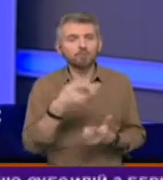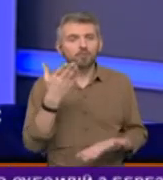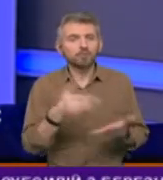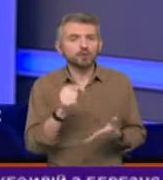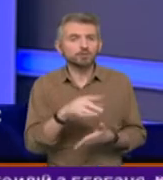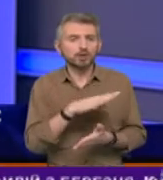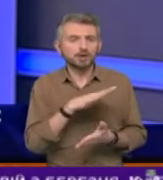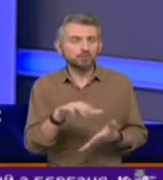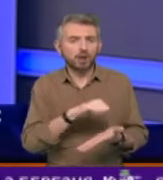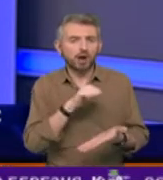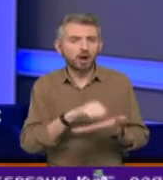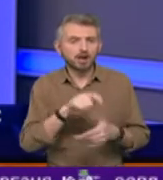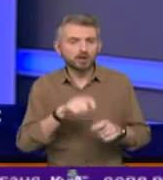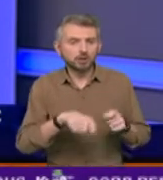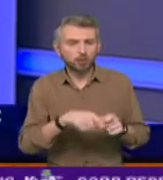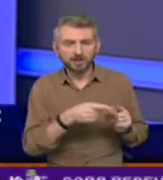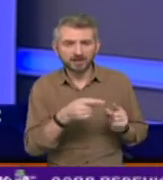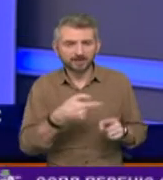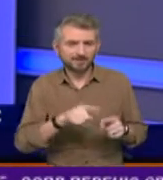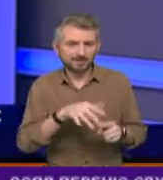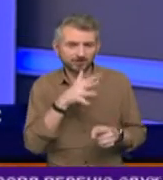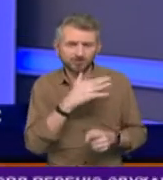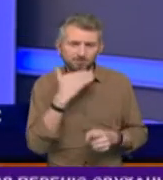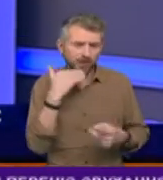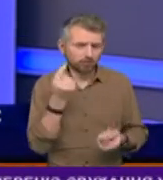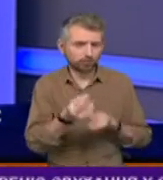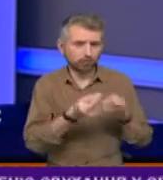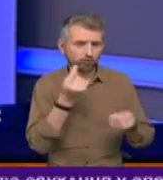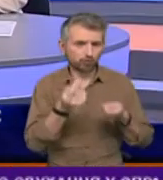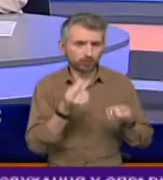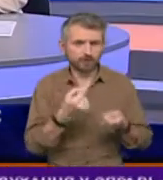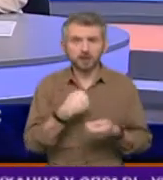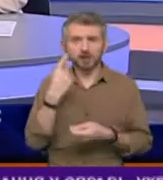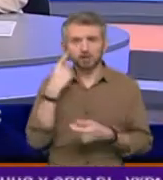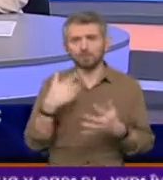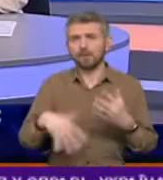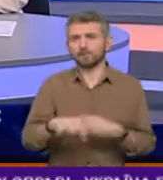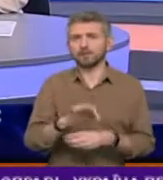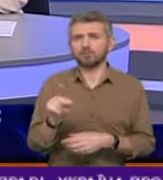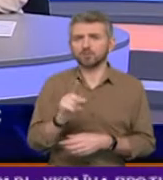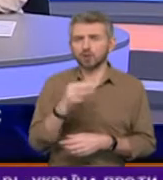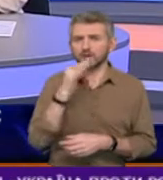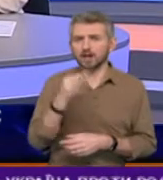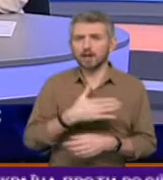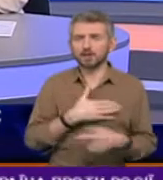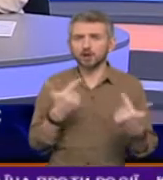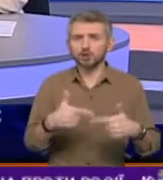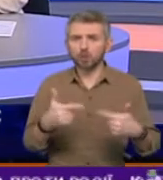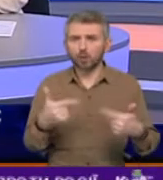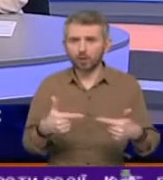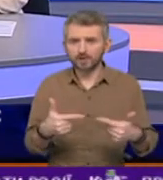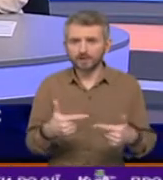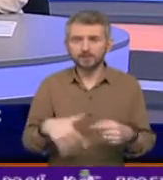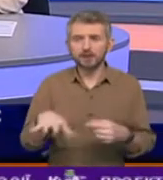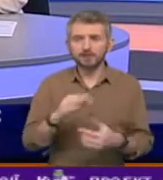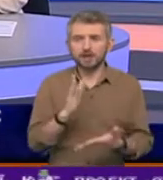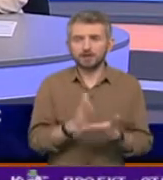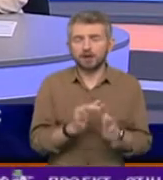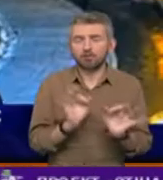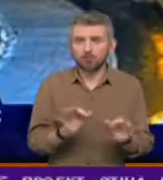Тобто це дуже цікавий насправді процес. І потім комісія, яка складається із представників громадськості, от я від громадськості входив, і там